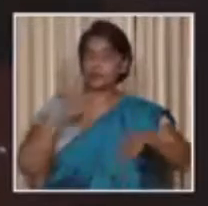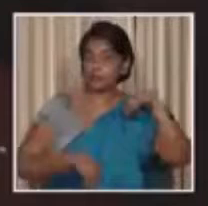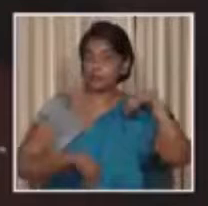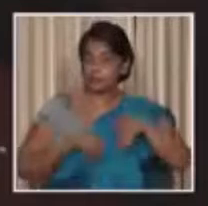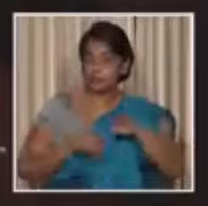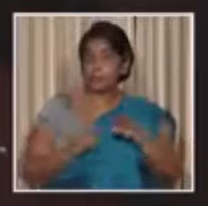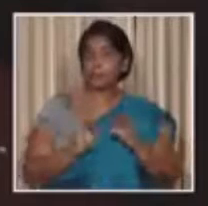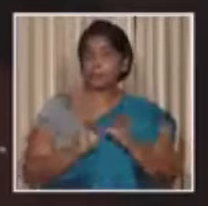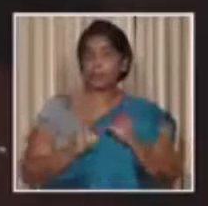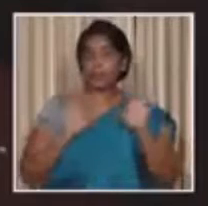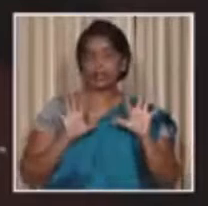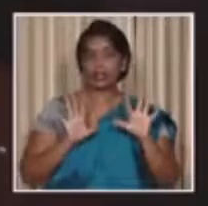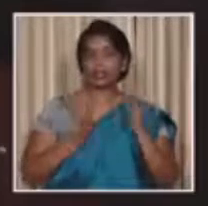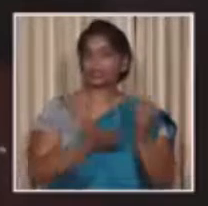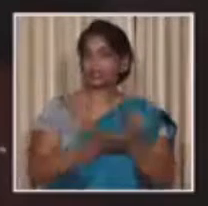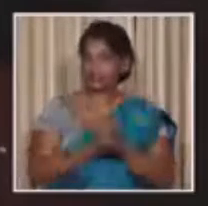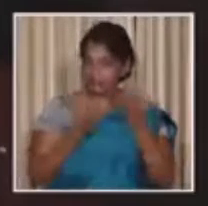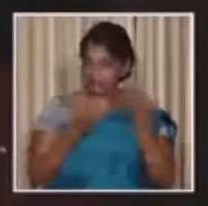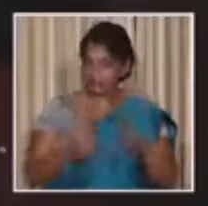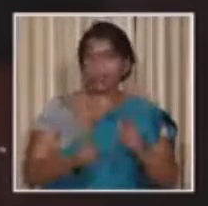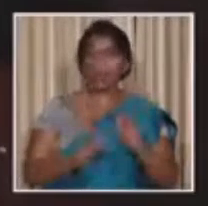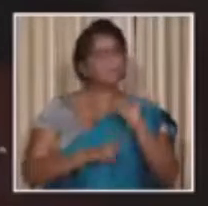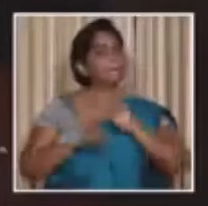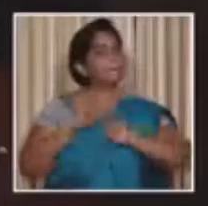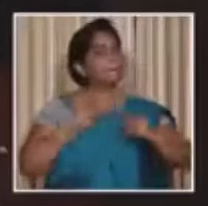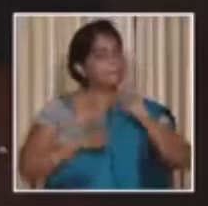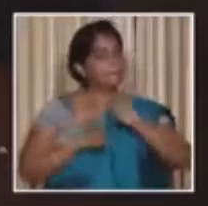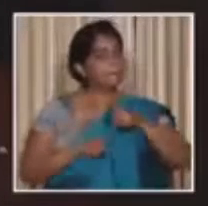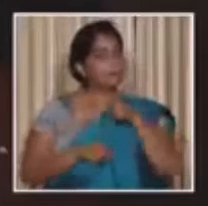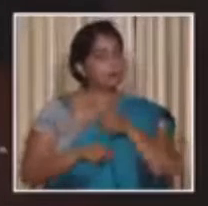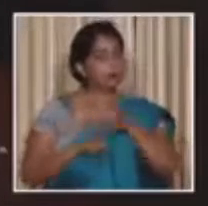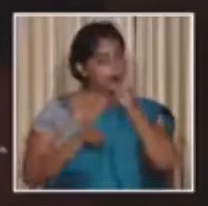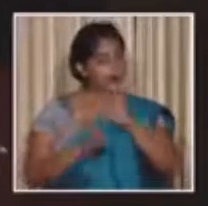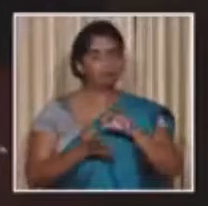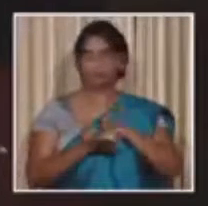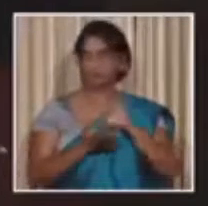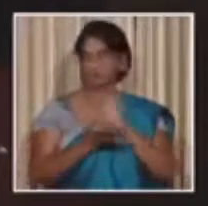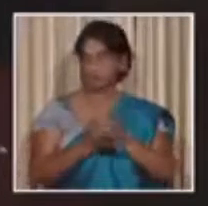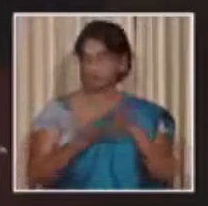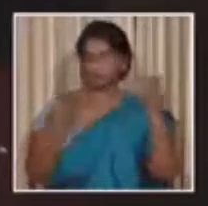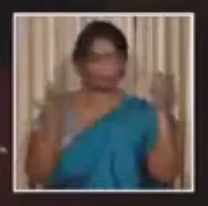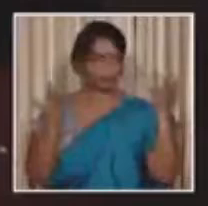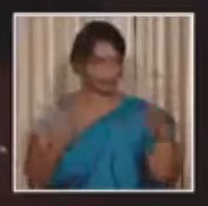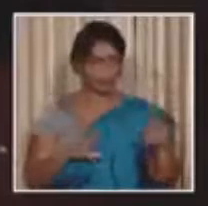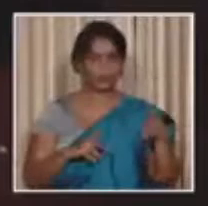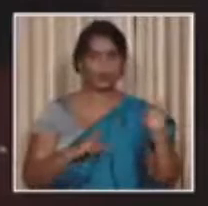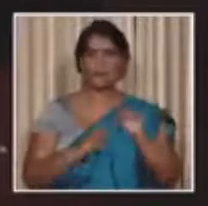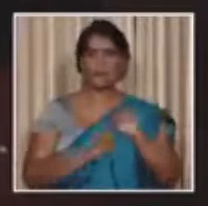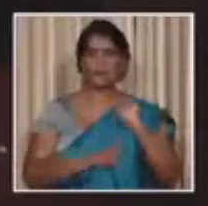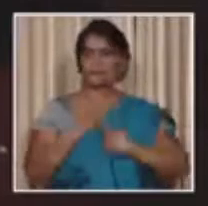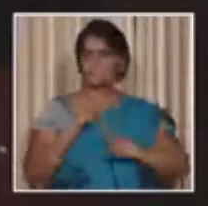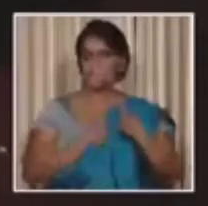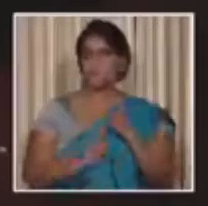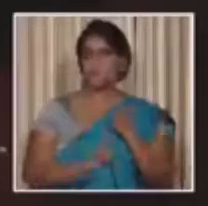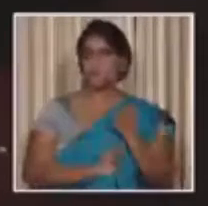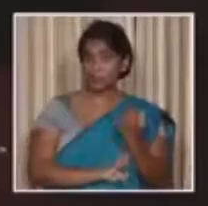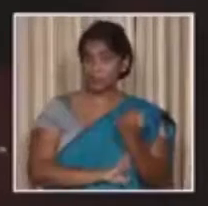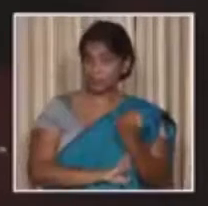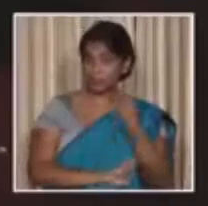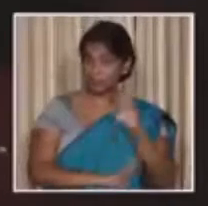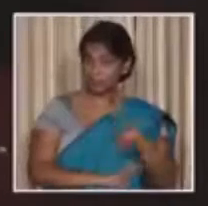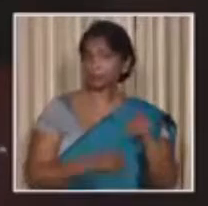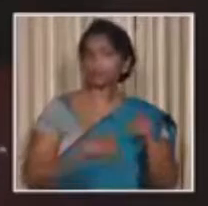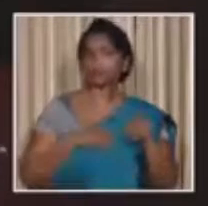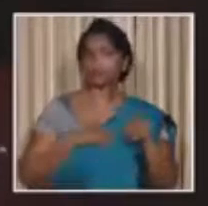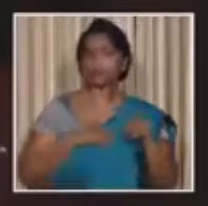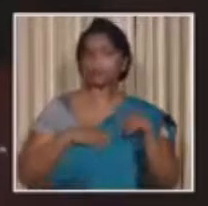බිලියන 10ක් වෙන් කරලා තියෙනවා පාර්ලිමේන්තු ඒ වගේ තීරණයක් කරන් තියෙද්දී පාර්ලිමේන්තුවේ මූල්‍ය බලතල තියෙද්දී